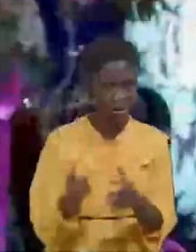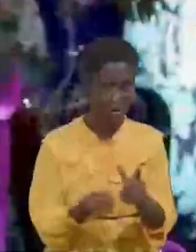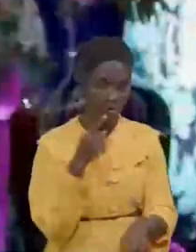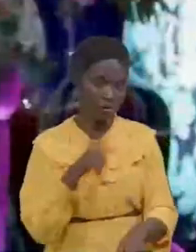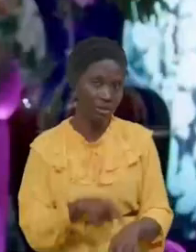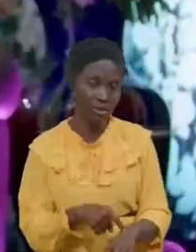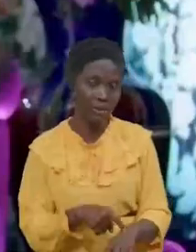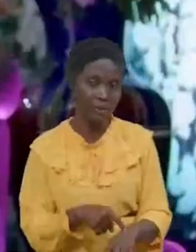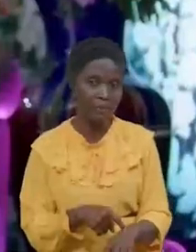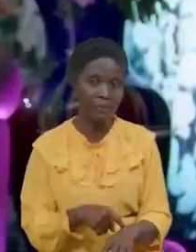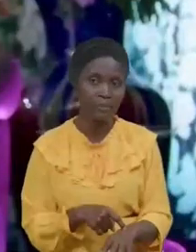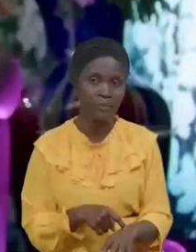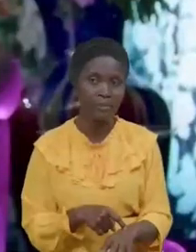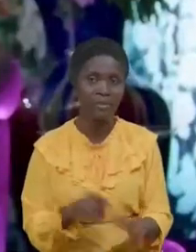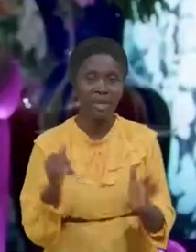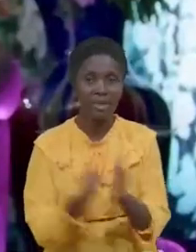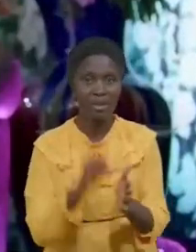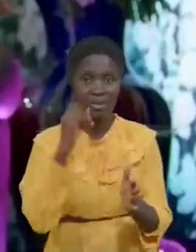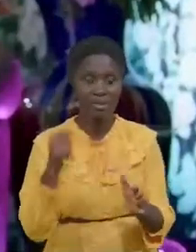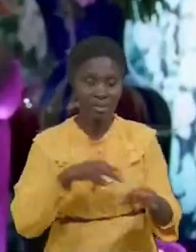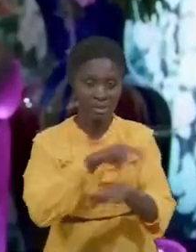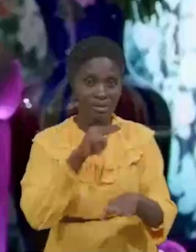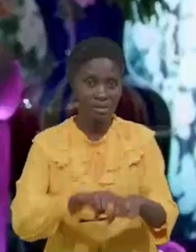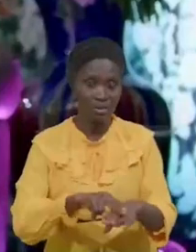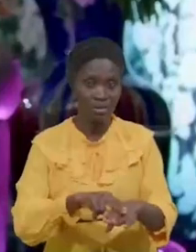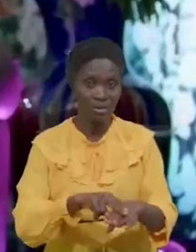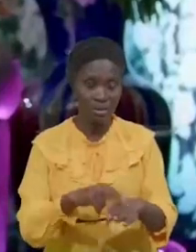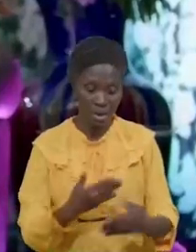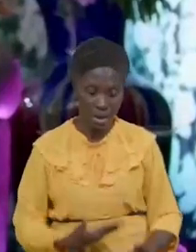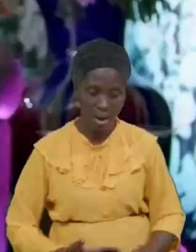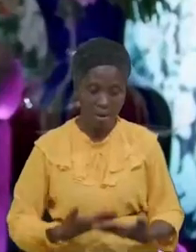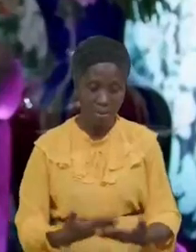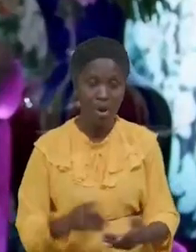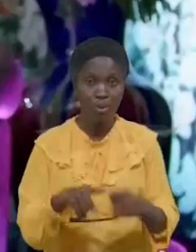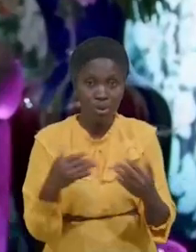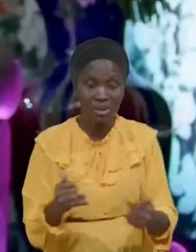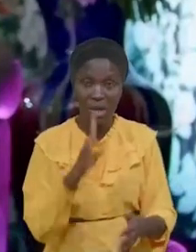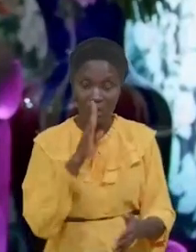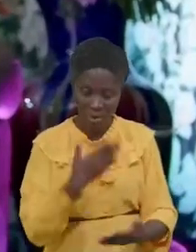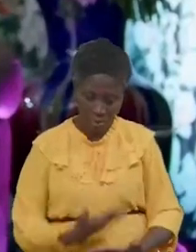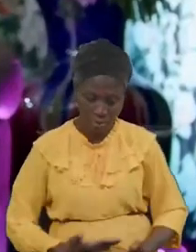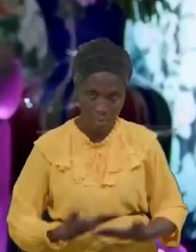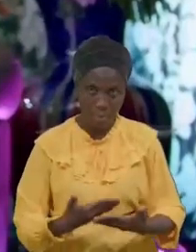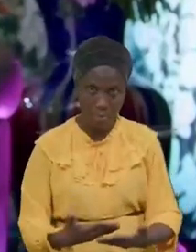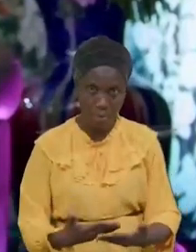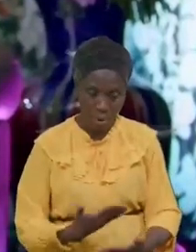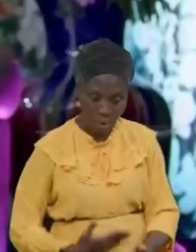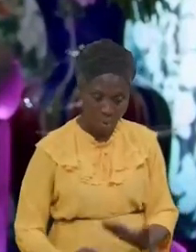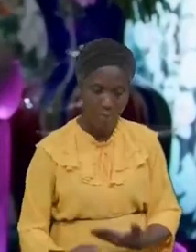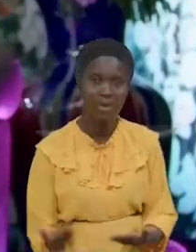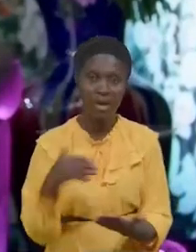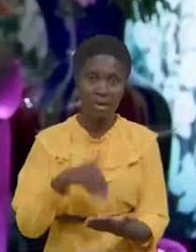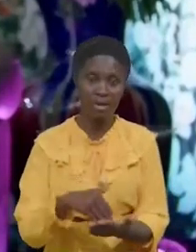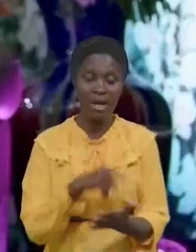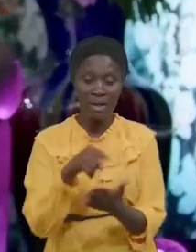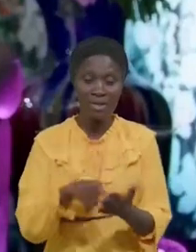fois. Ça, c'est la naissance naturelle. Mais maintenant, régénéré, ça, c'est la